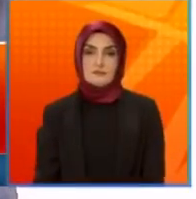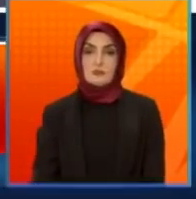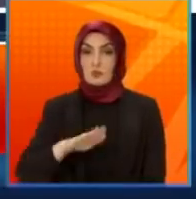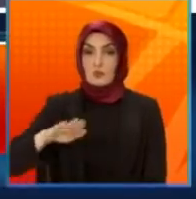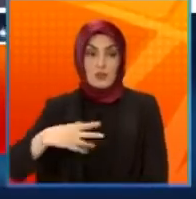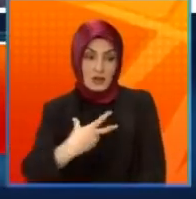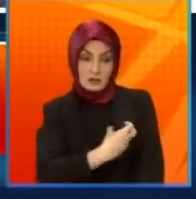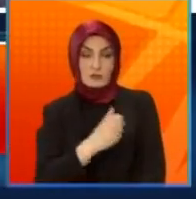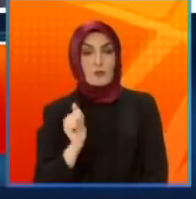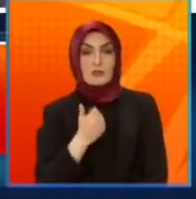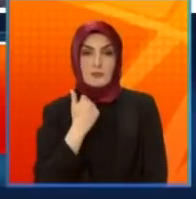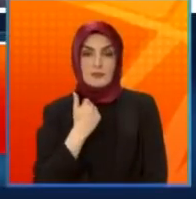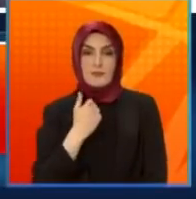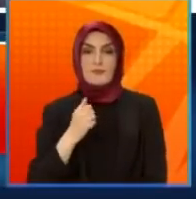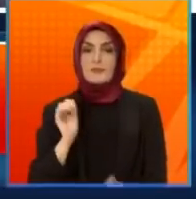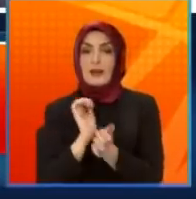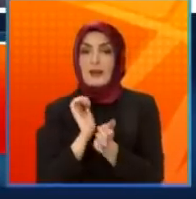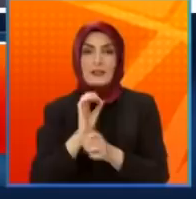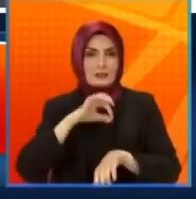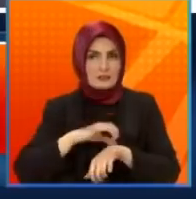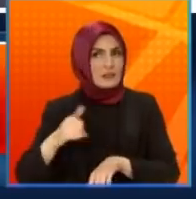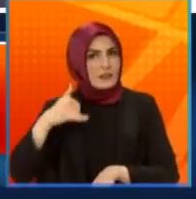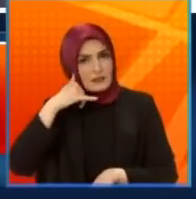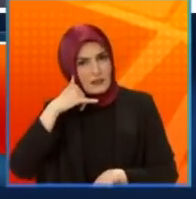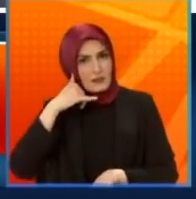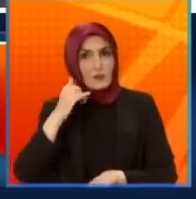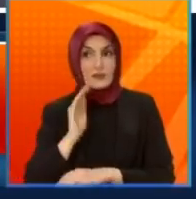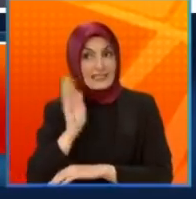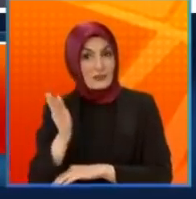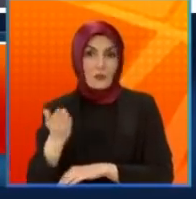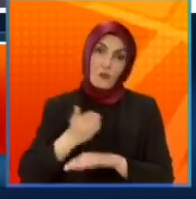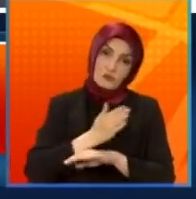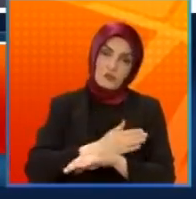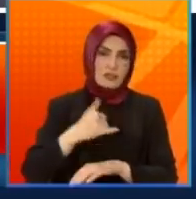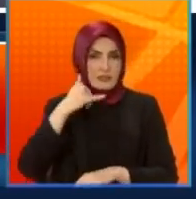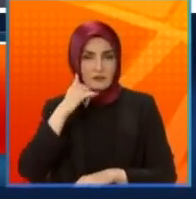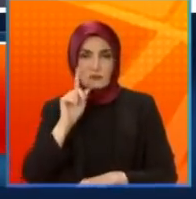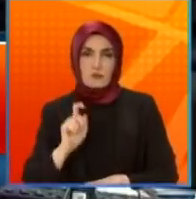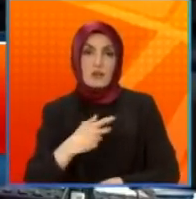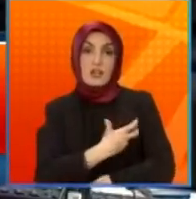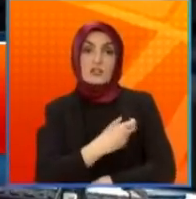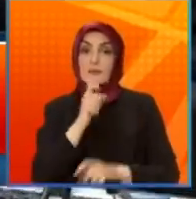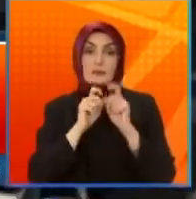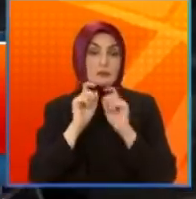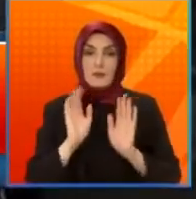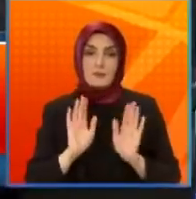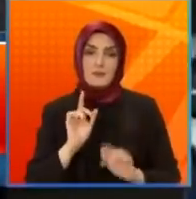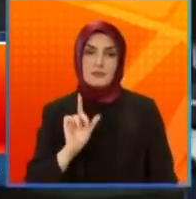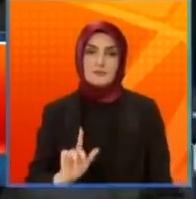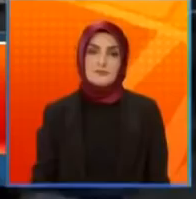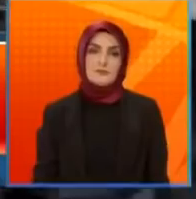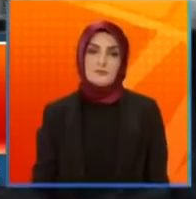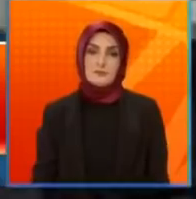derece önemli. Mutlaka aile hekimleriyle telefonla görüşsünler gitmeden önce ama aşıların da aksatılmaması lazım. Sosyal